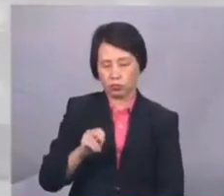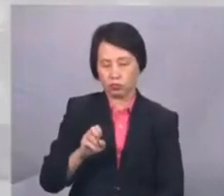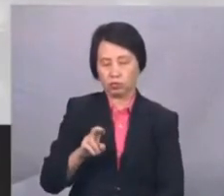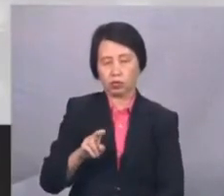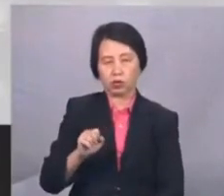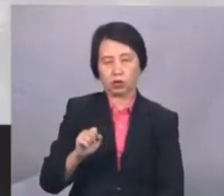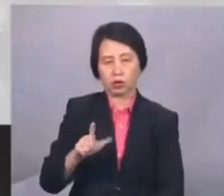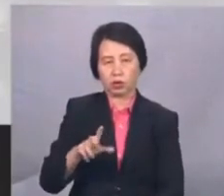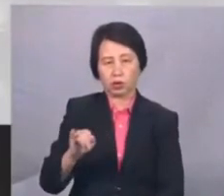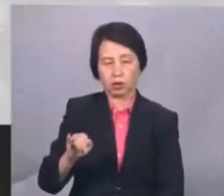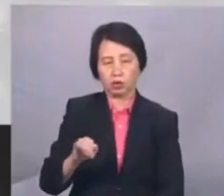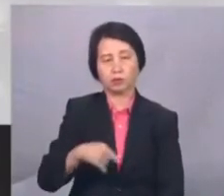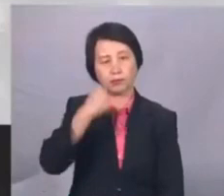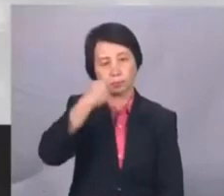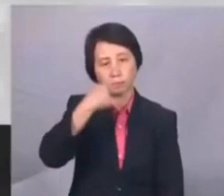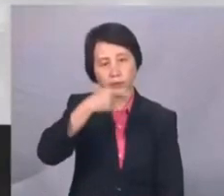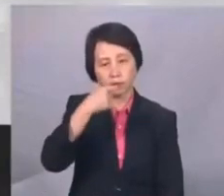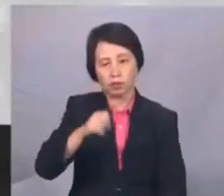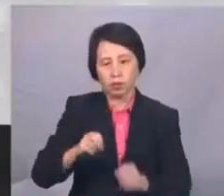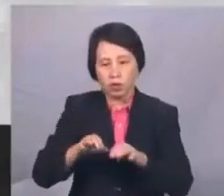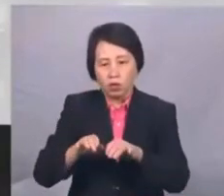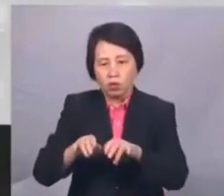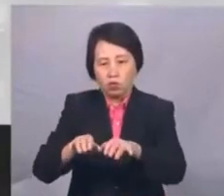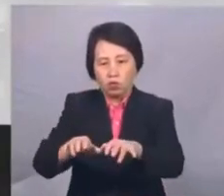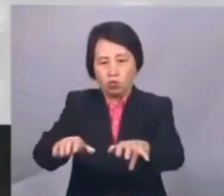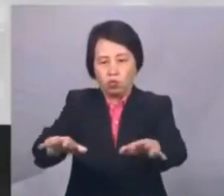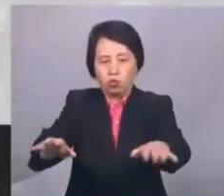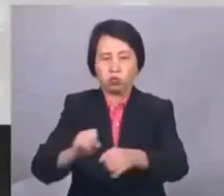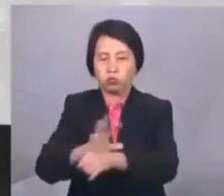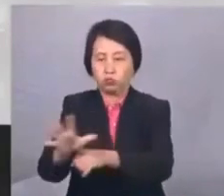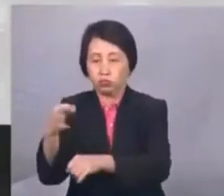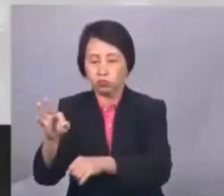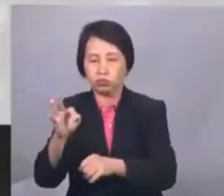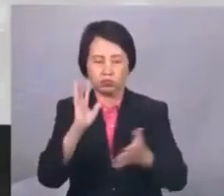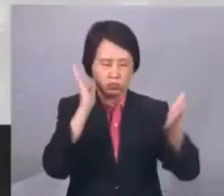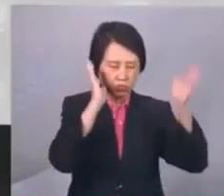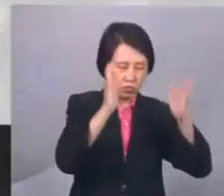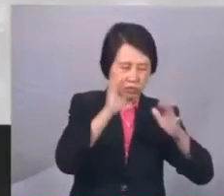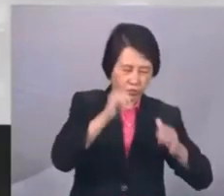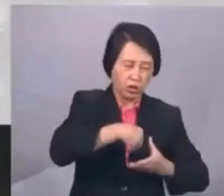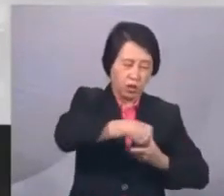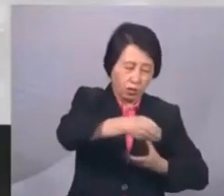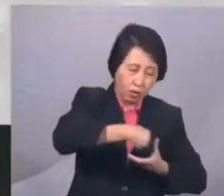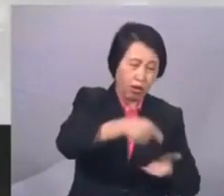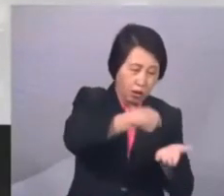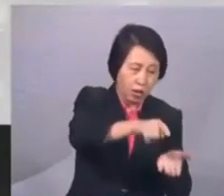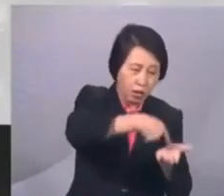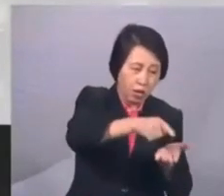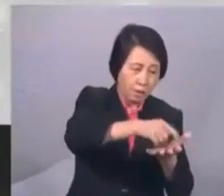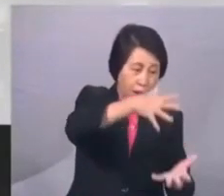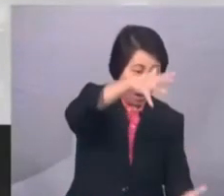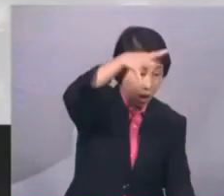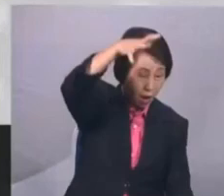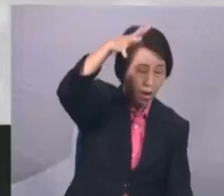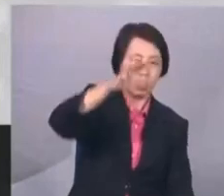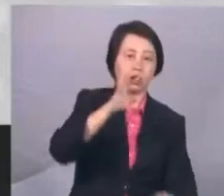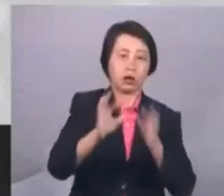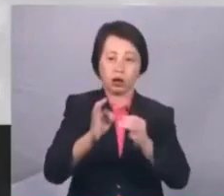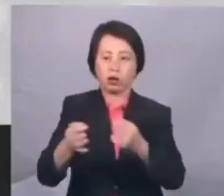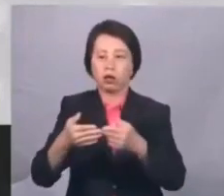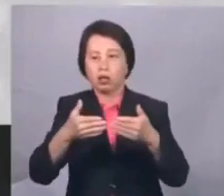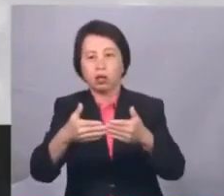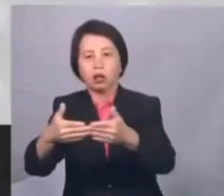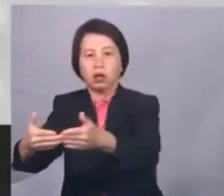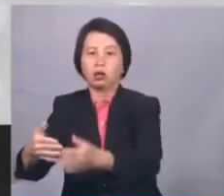Adli ridwansyah Muhammad Ali berkata penularan wabah itu menyebabkan negara perlu mengeluarkan perbelanjaan pesawat sekiranya ia